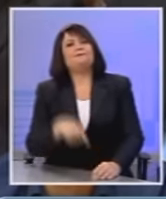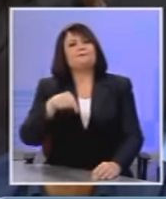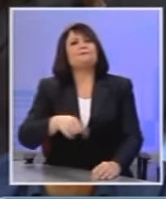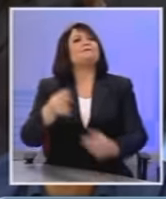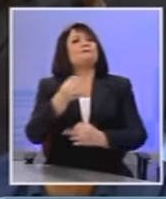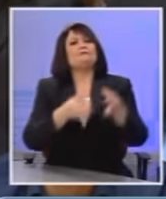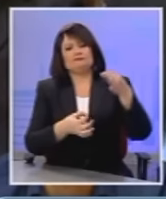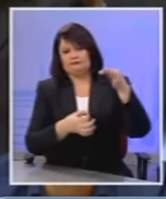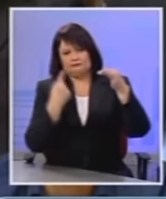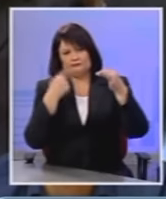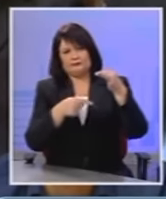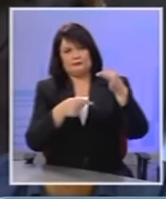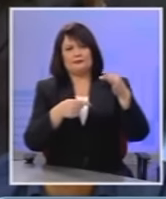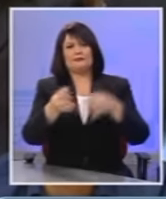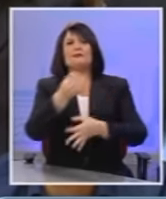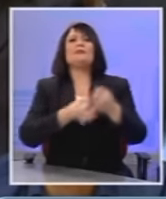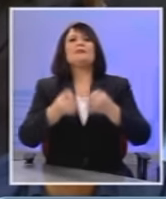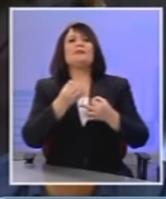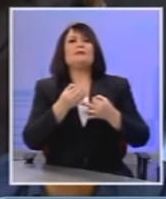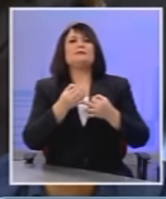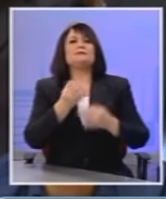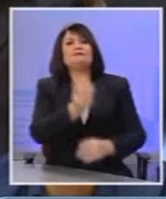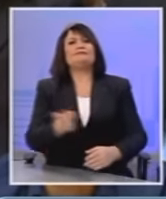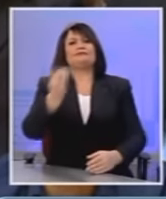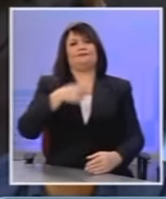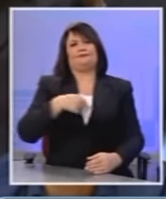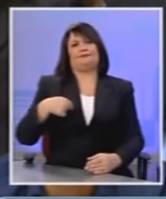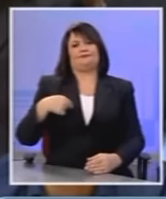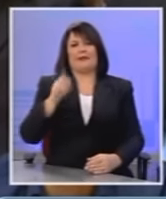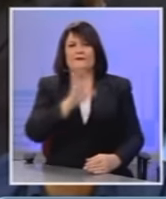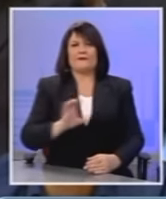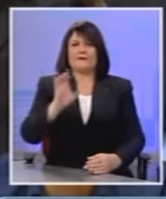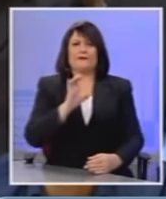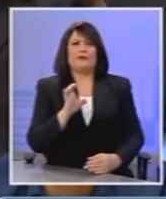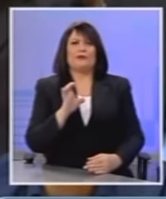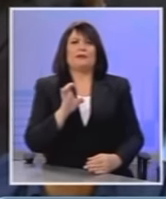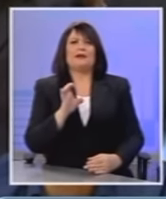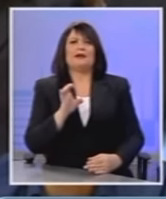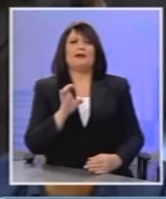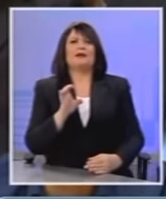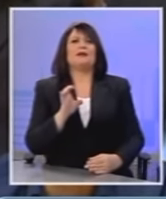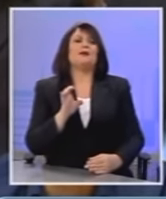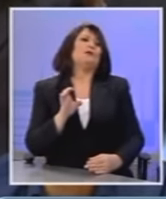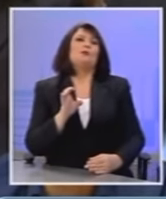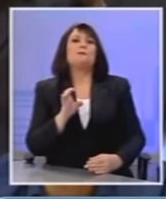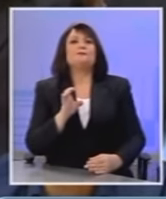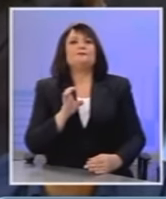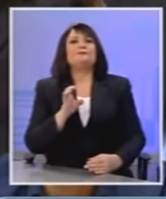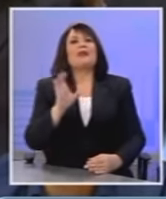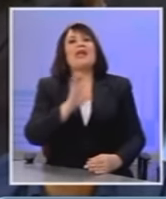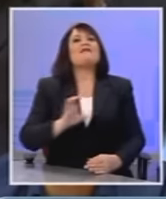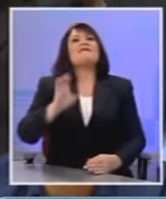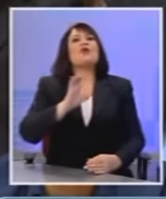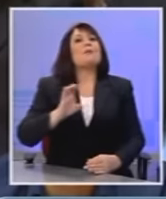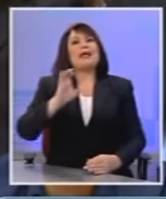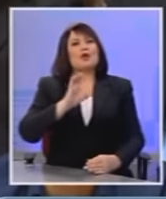δηλώσεις του ίδιου του επικεφαλής του Ευρωπαϊκού Μηχανισμού Σταθερότητος, του περίφημου